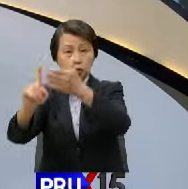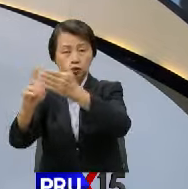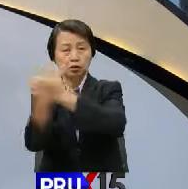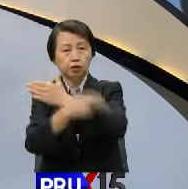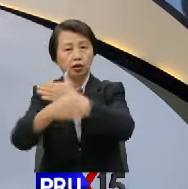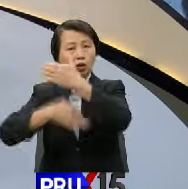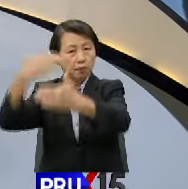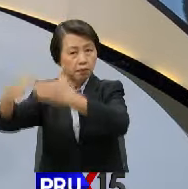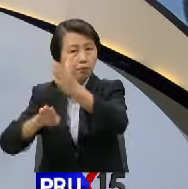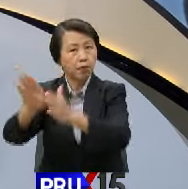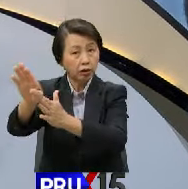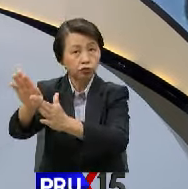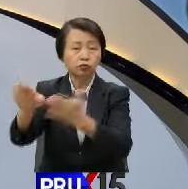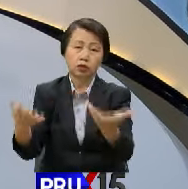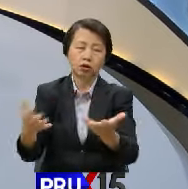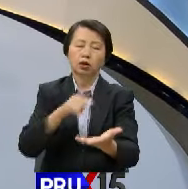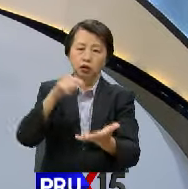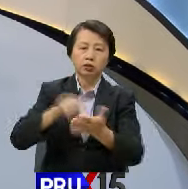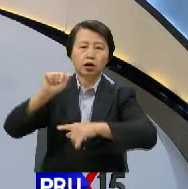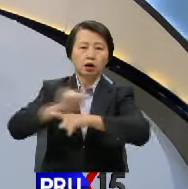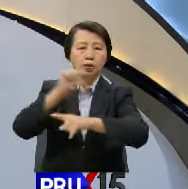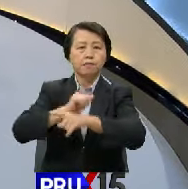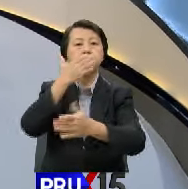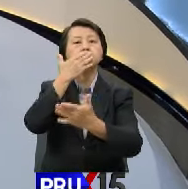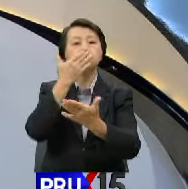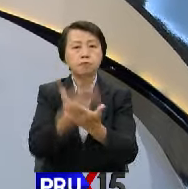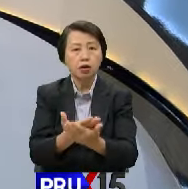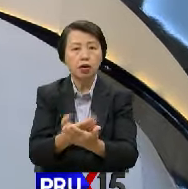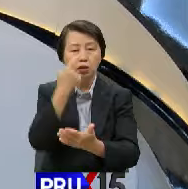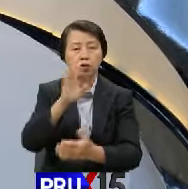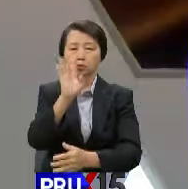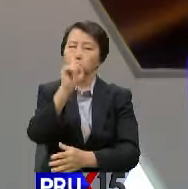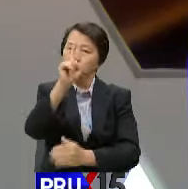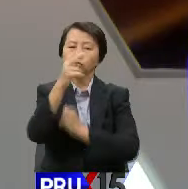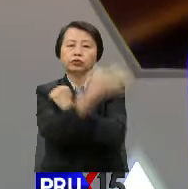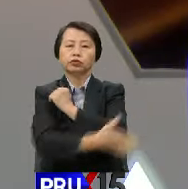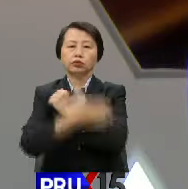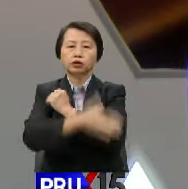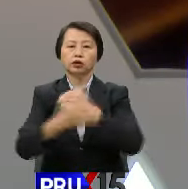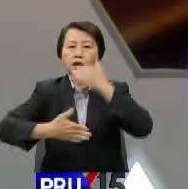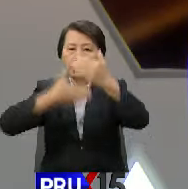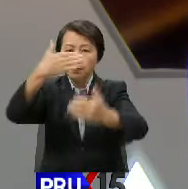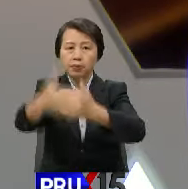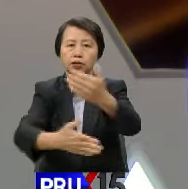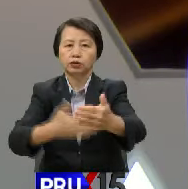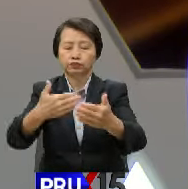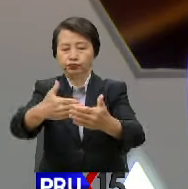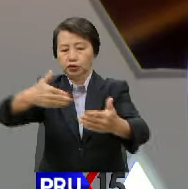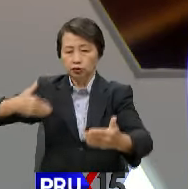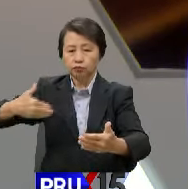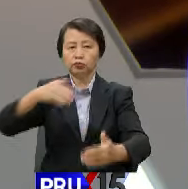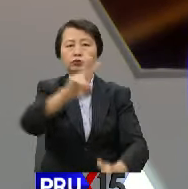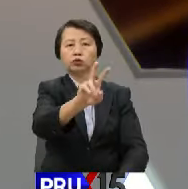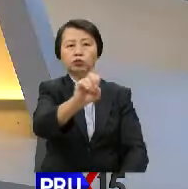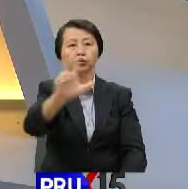negara maju dan ini adalah satu amalan yang baik untuk sebuah negara maju Insyaallah sebelum 23